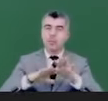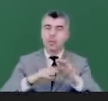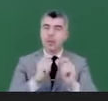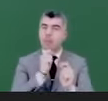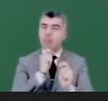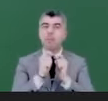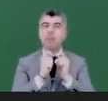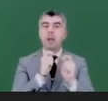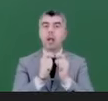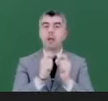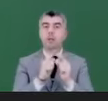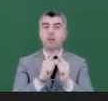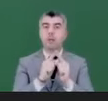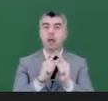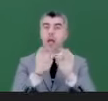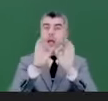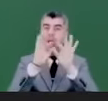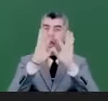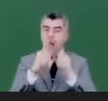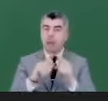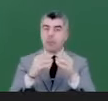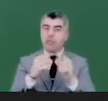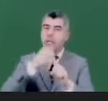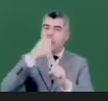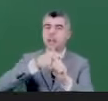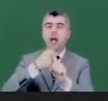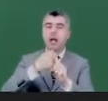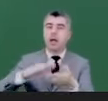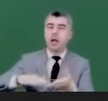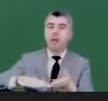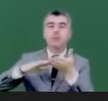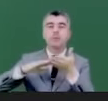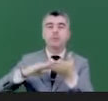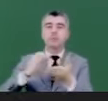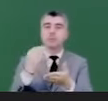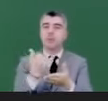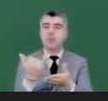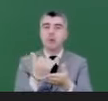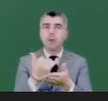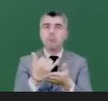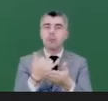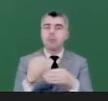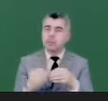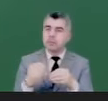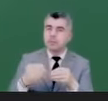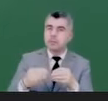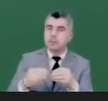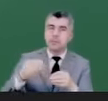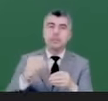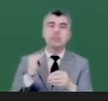نقاش يتجاوز الارقام ويصل الى الاصلاح مرتبط بقضايا كبيره جدا ساجل اصلاح